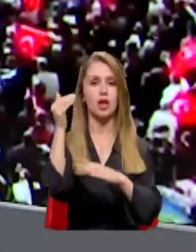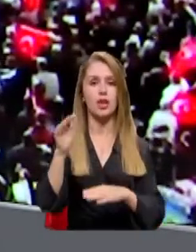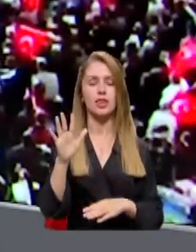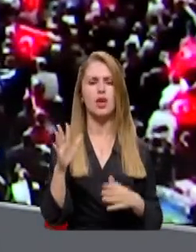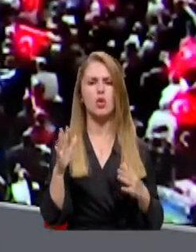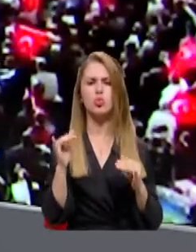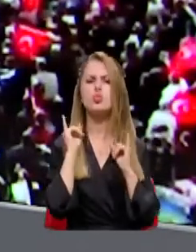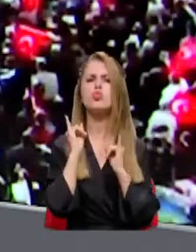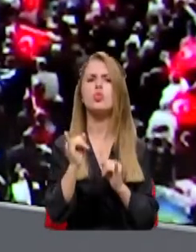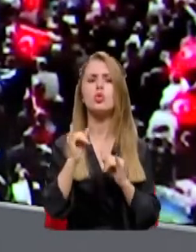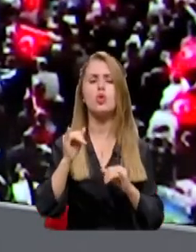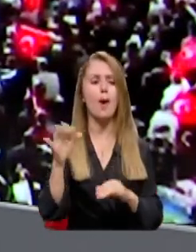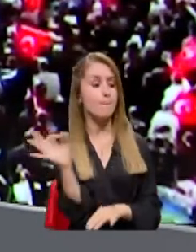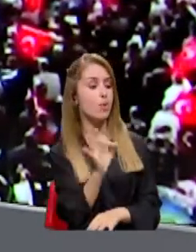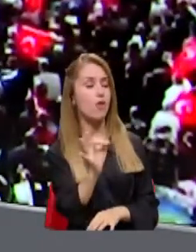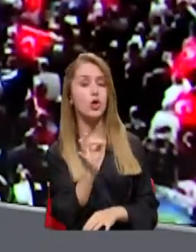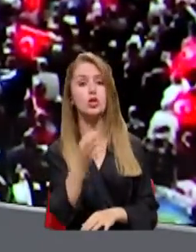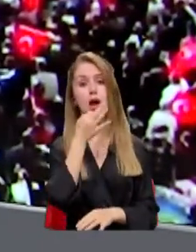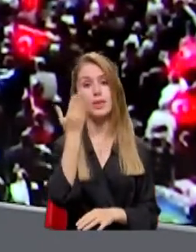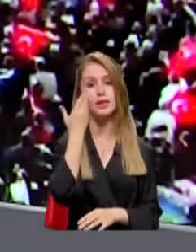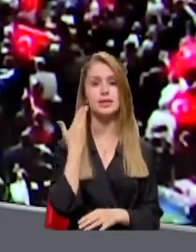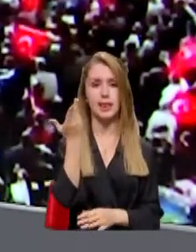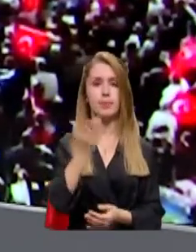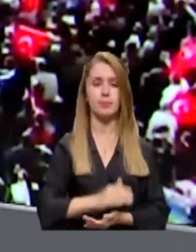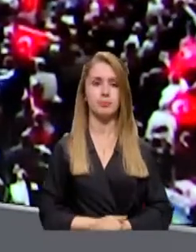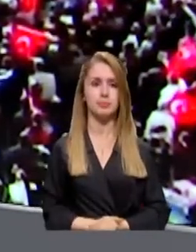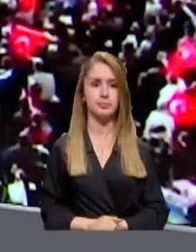elim, vahim provokasyonun haberini izleyeceğiz.